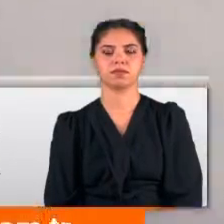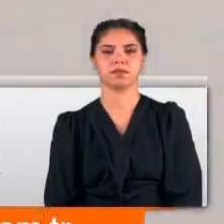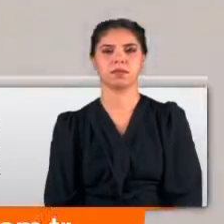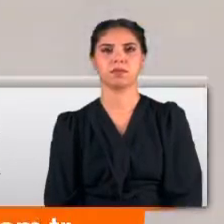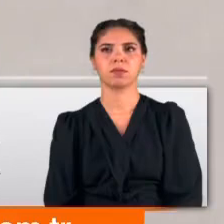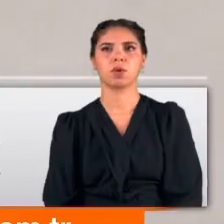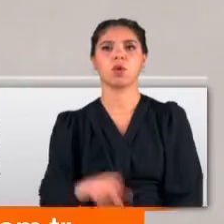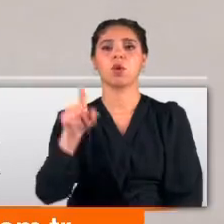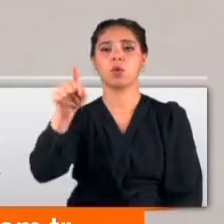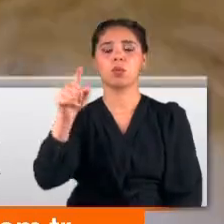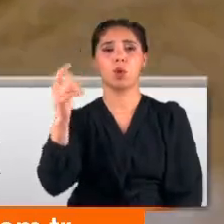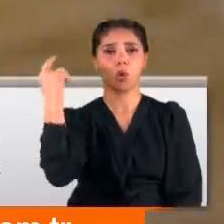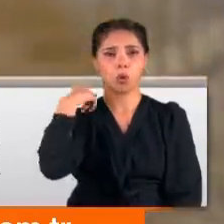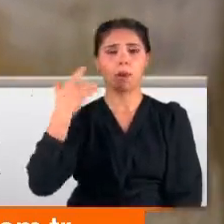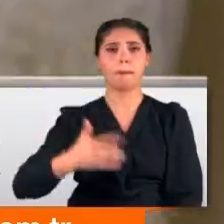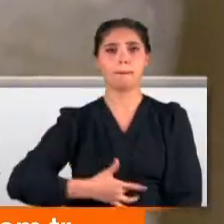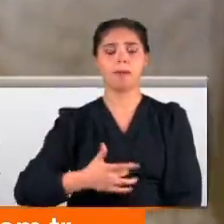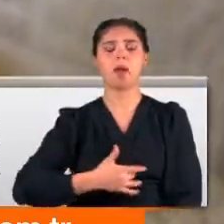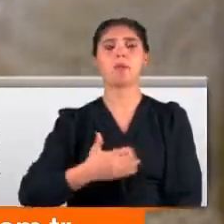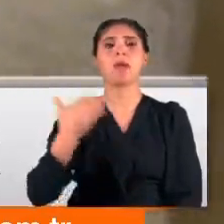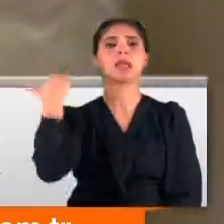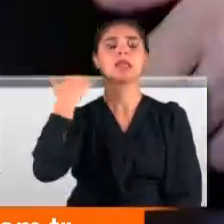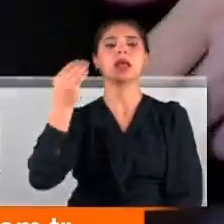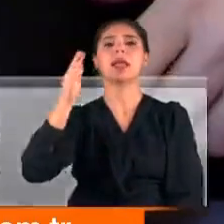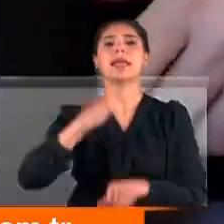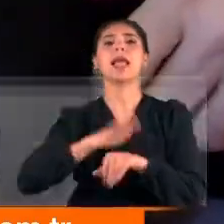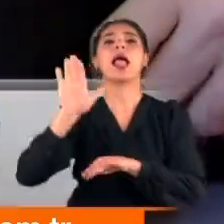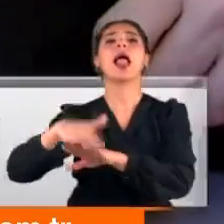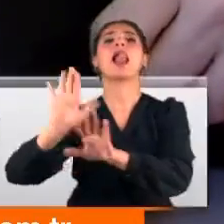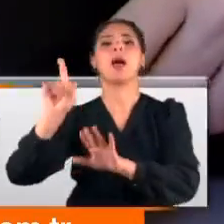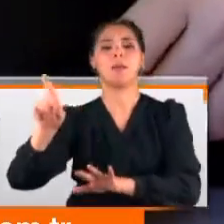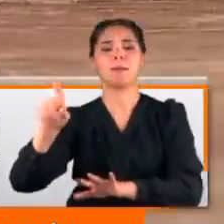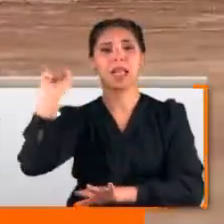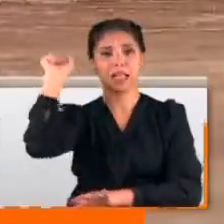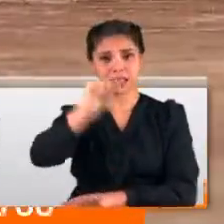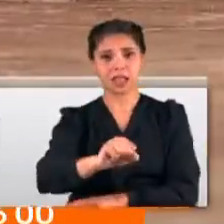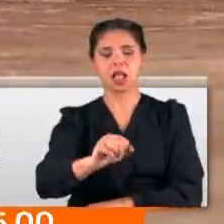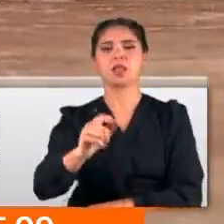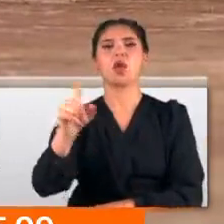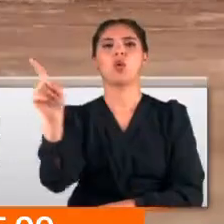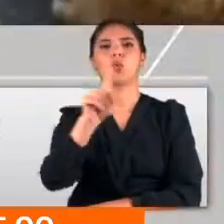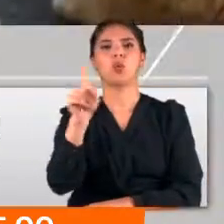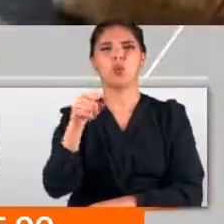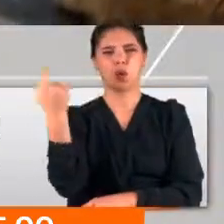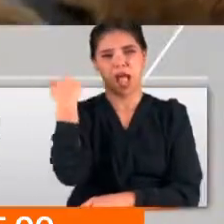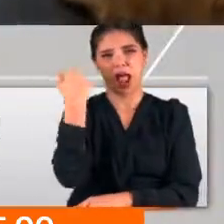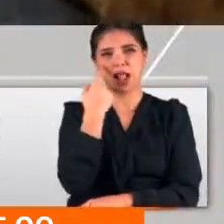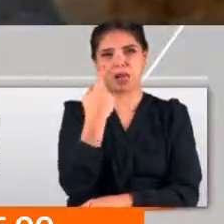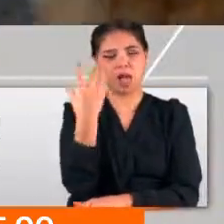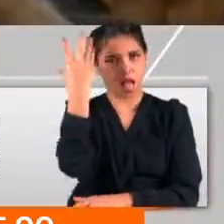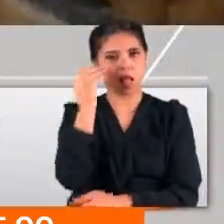Kuyruğu, göbeği ve sırtı kedinin dokunulmasından hoşlanmadığı bölgeleri. Saldıracağı sinyalini kuyruğundan anlamak da mümkün. Kuyruk